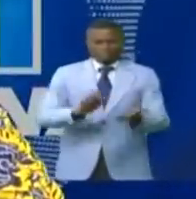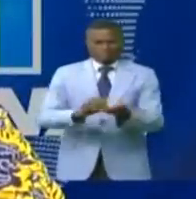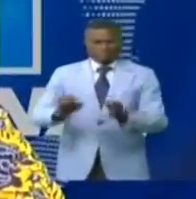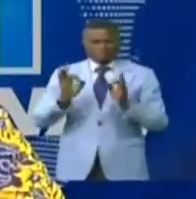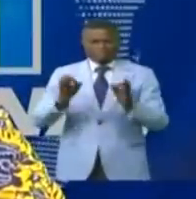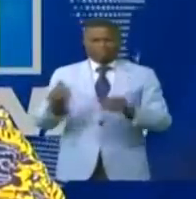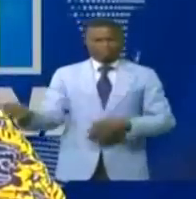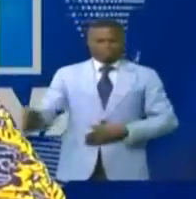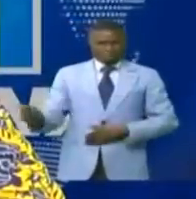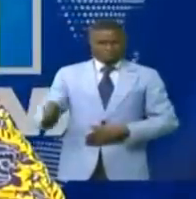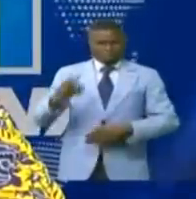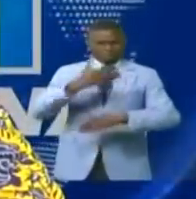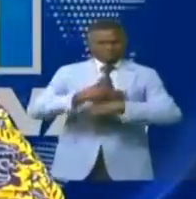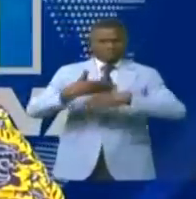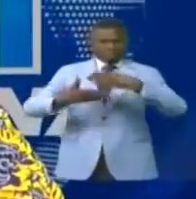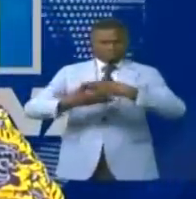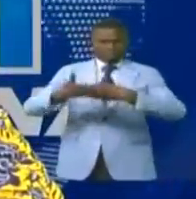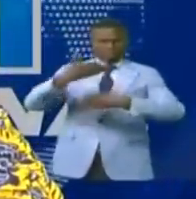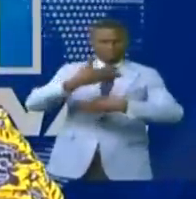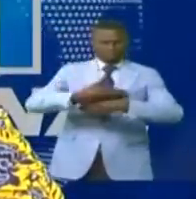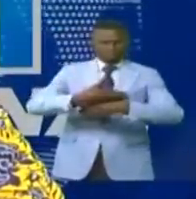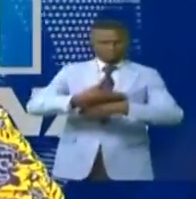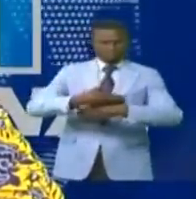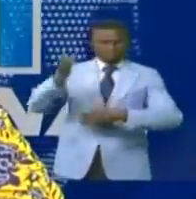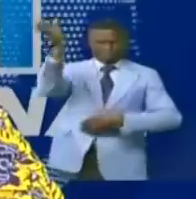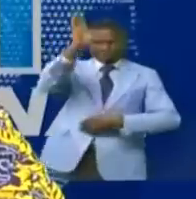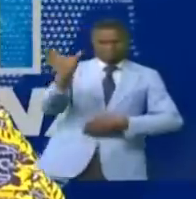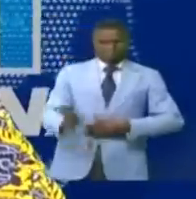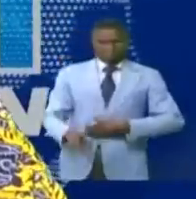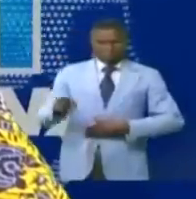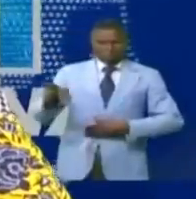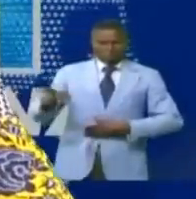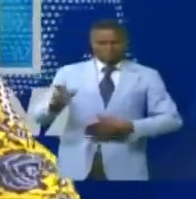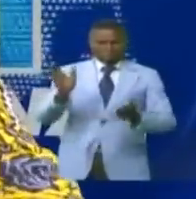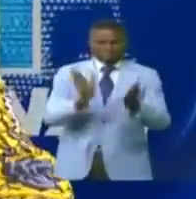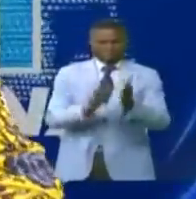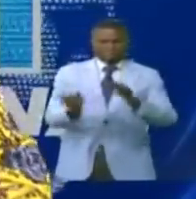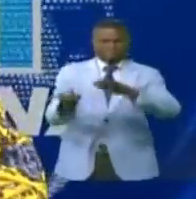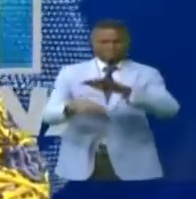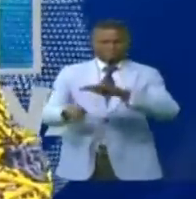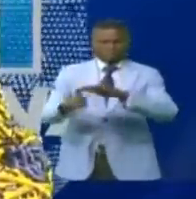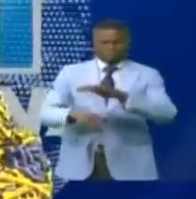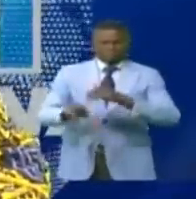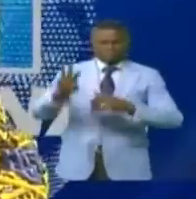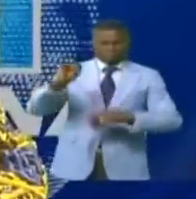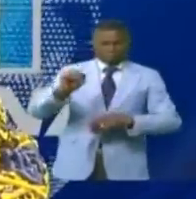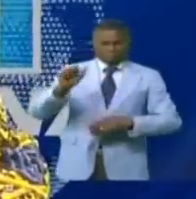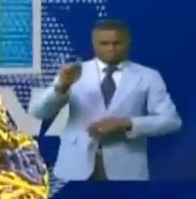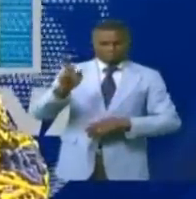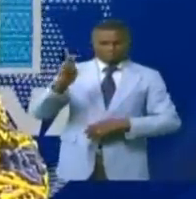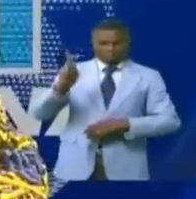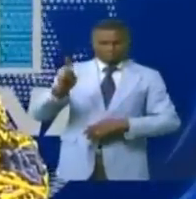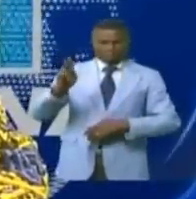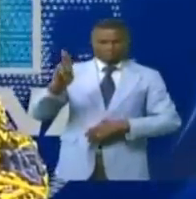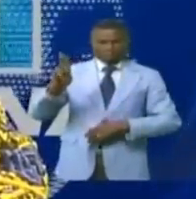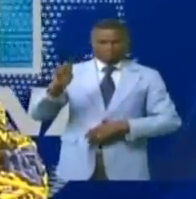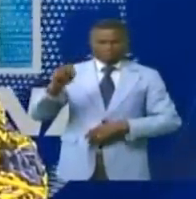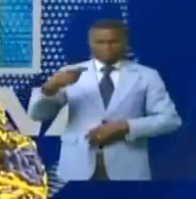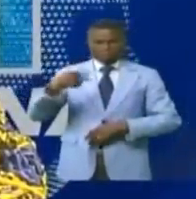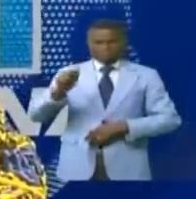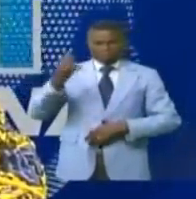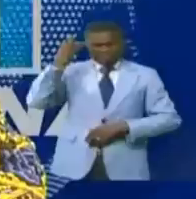des latrines sont en construction au Congo central. Il s'agit de l'école primaire Makungulengi, une initiative